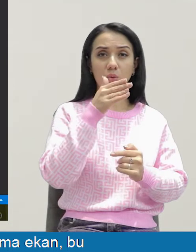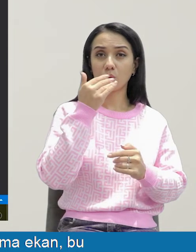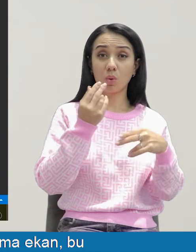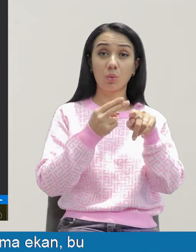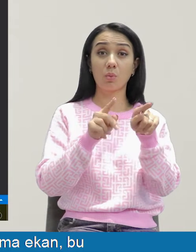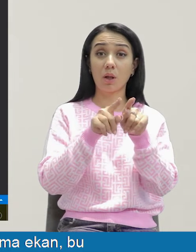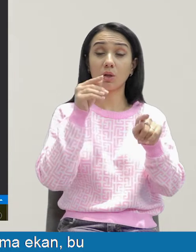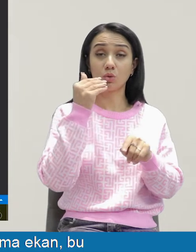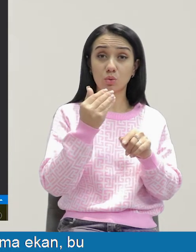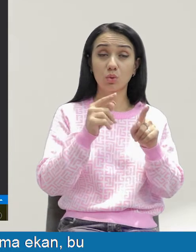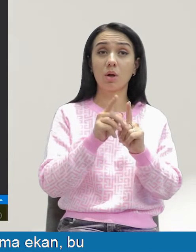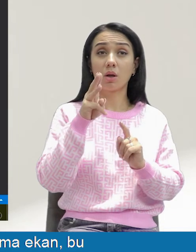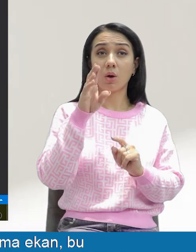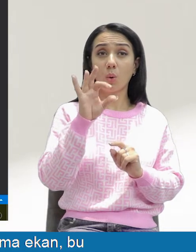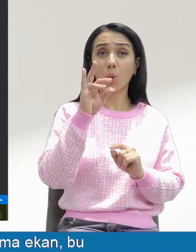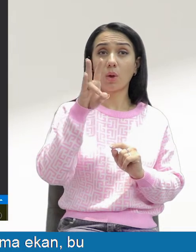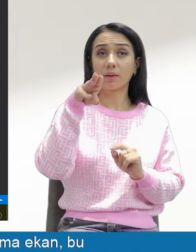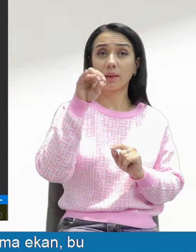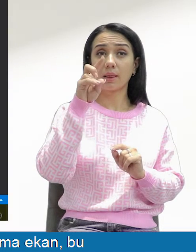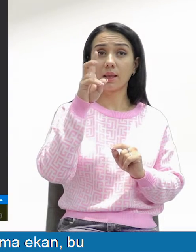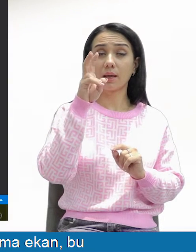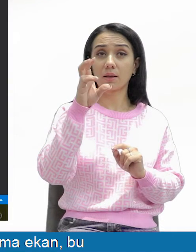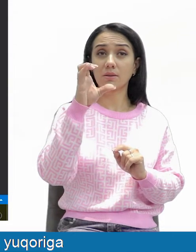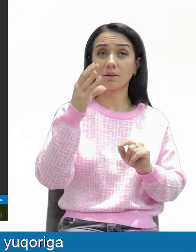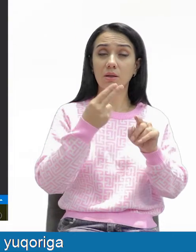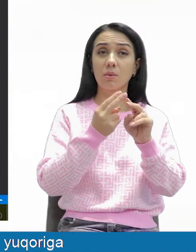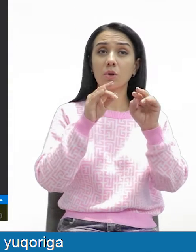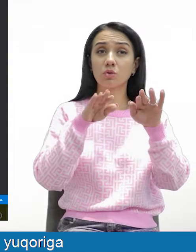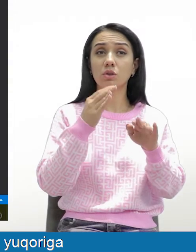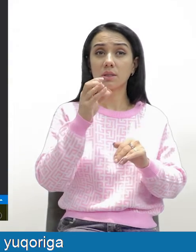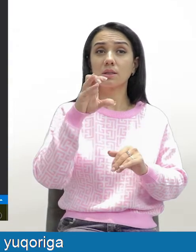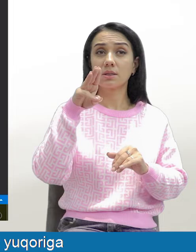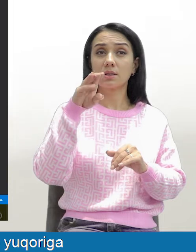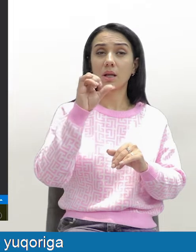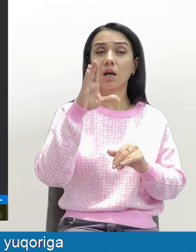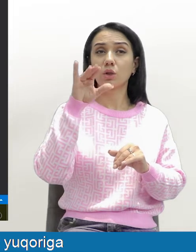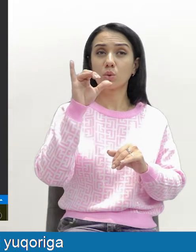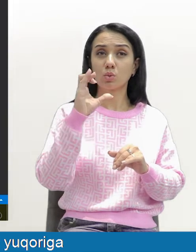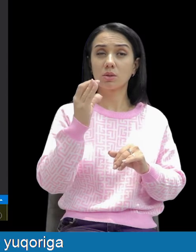bu context bu bo'lsa nima ekan bu status